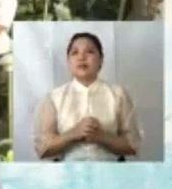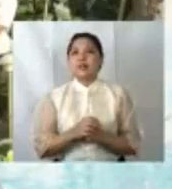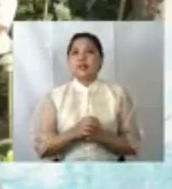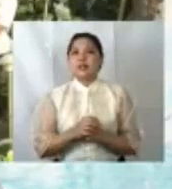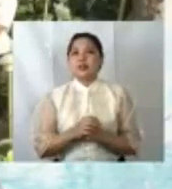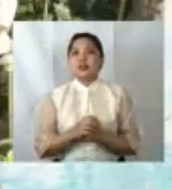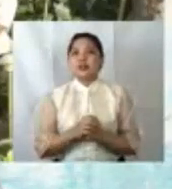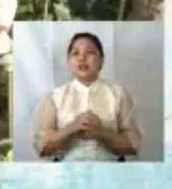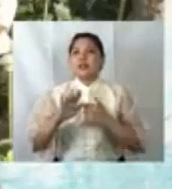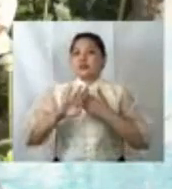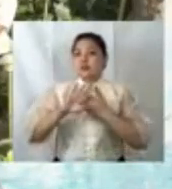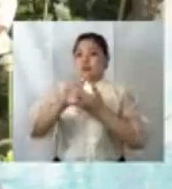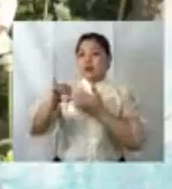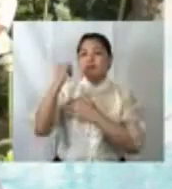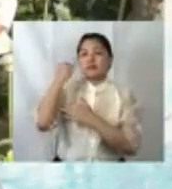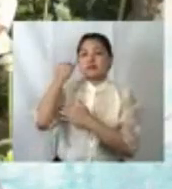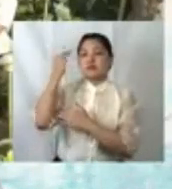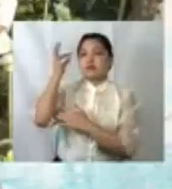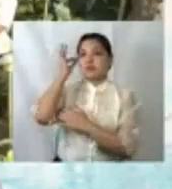ni Julian Felipe sa kanya